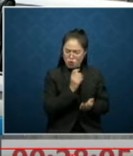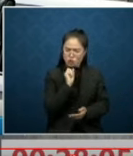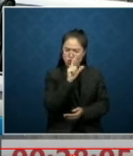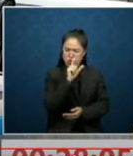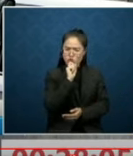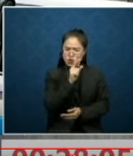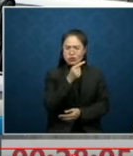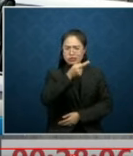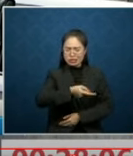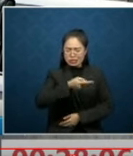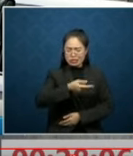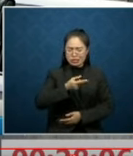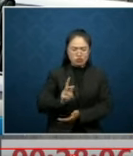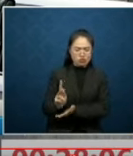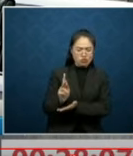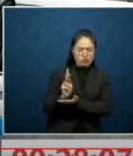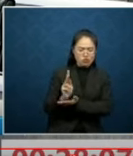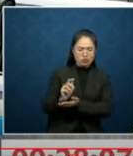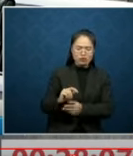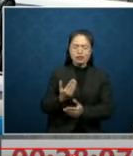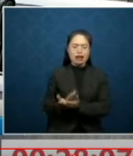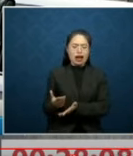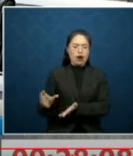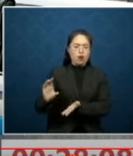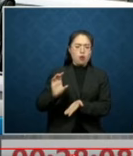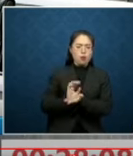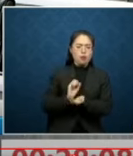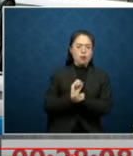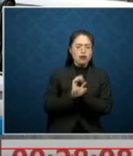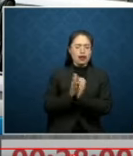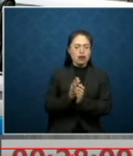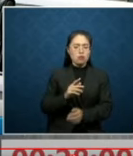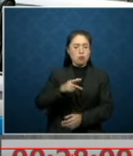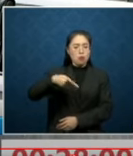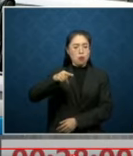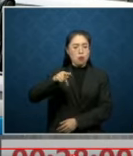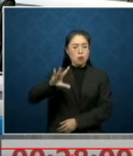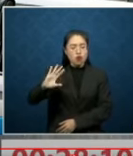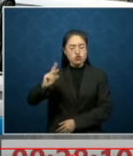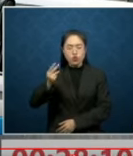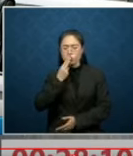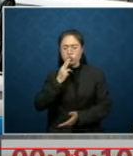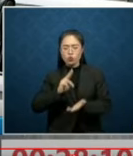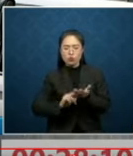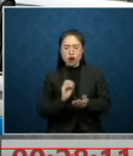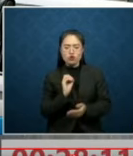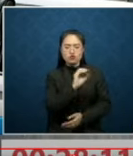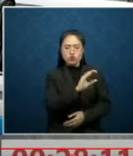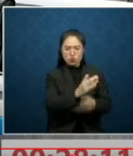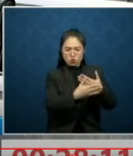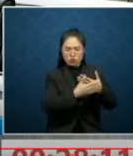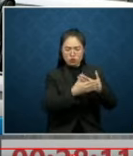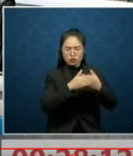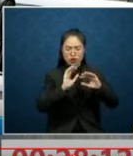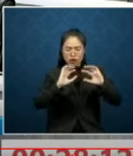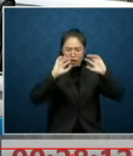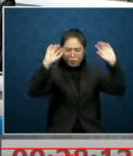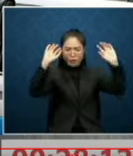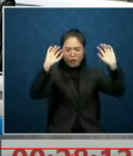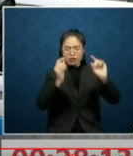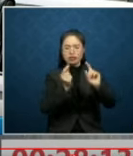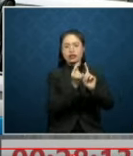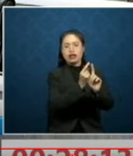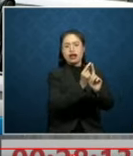นะครับตั้งงบประมาณไม่ทันกกต.ปปช.ก็มีจดหมายเปิดผนึกแจ้งเตือนรัฐบาลใช้อำนาจตามมา